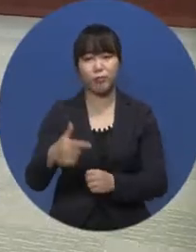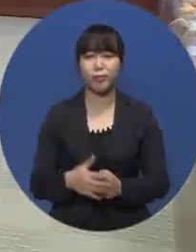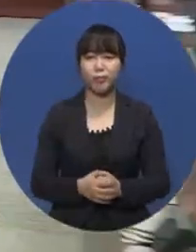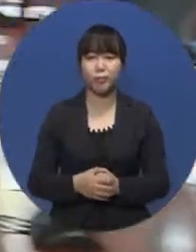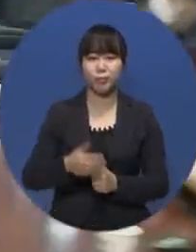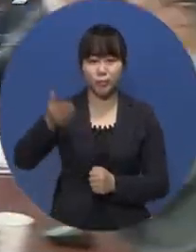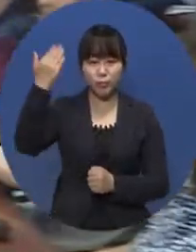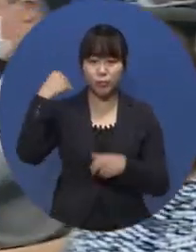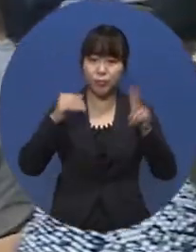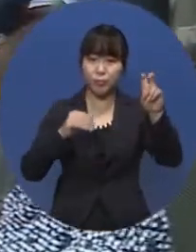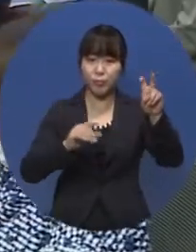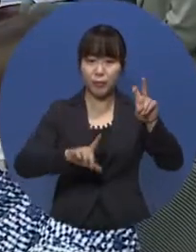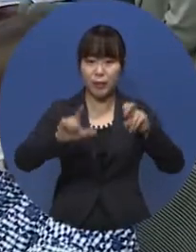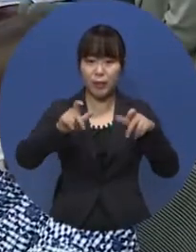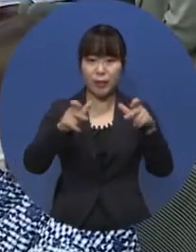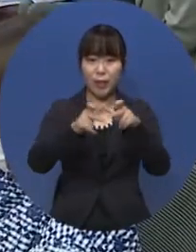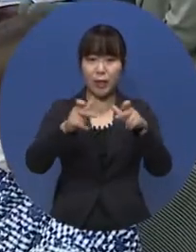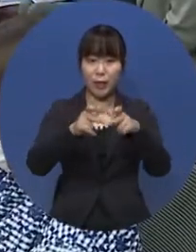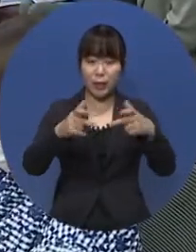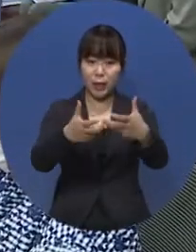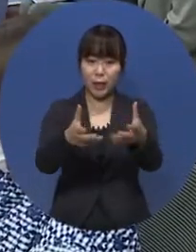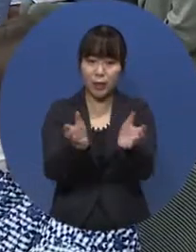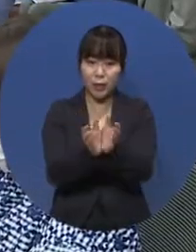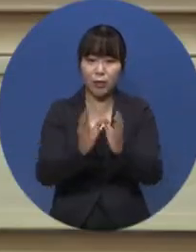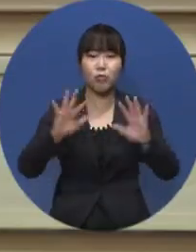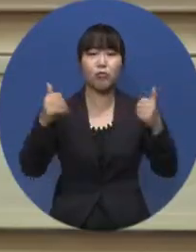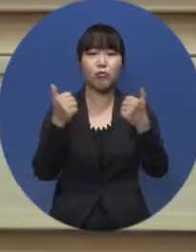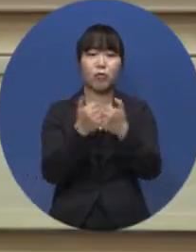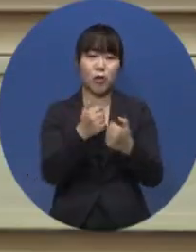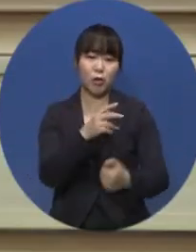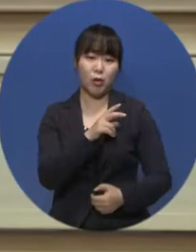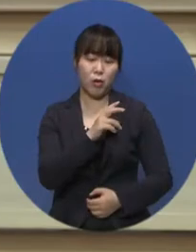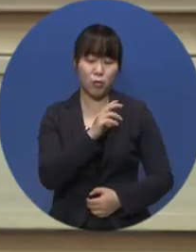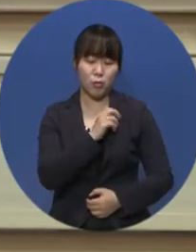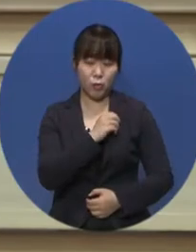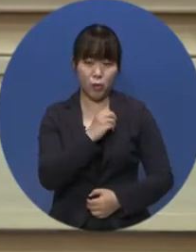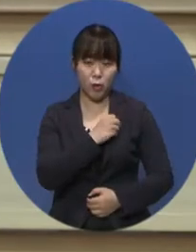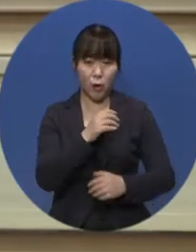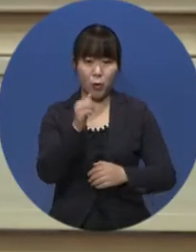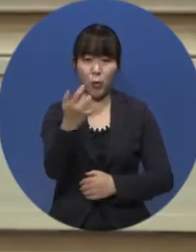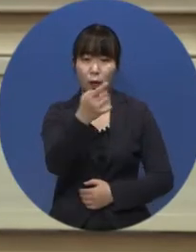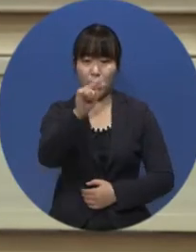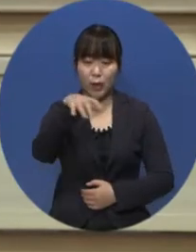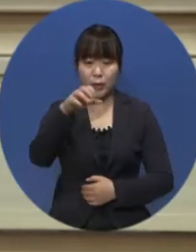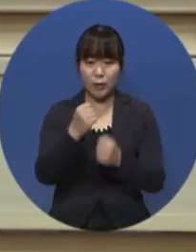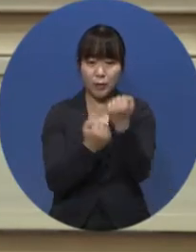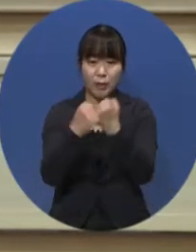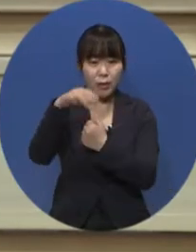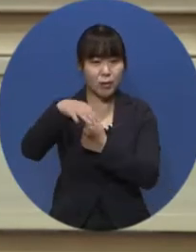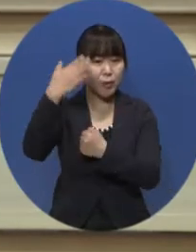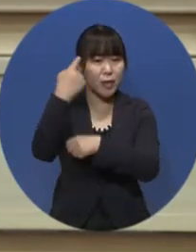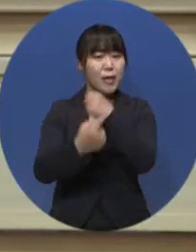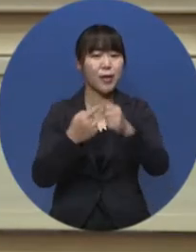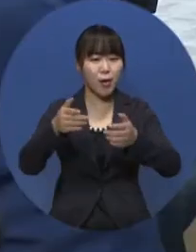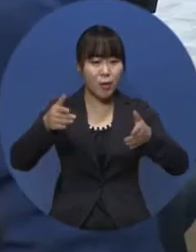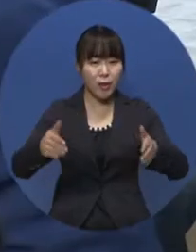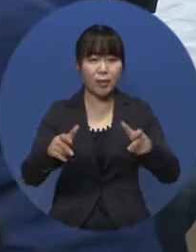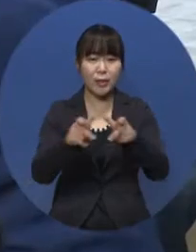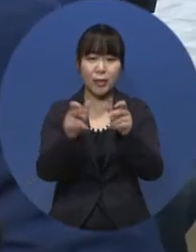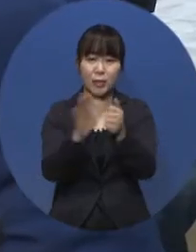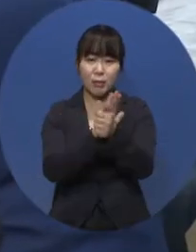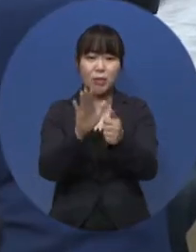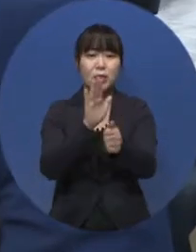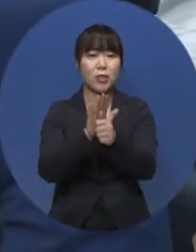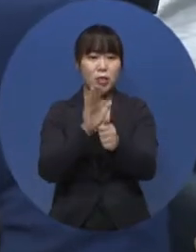지난 22일 장애계 단체들은 국회의원회 간 제2세미나실에서 지난 1년간 시행된 장애인 서비스